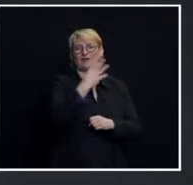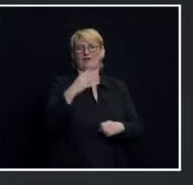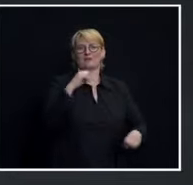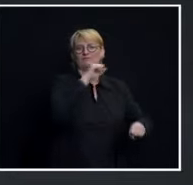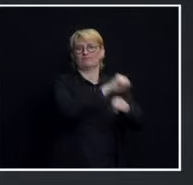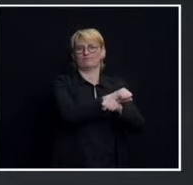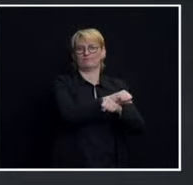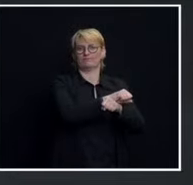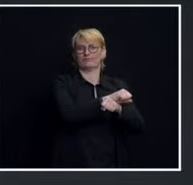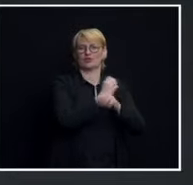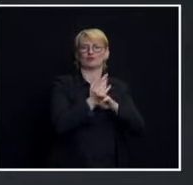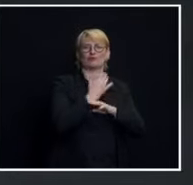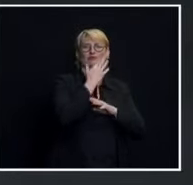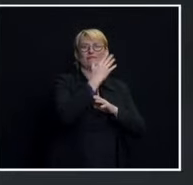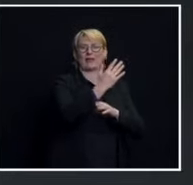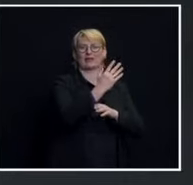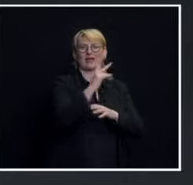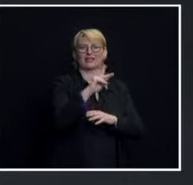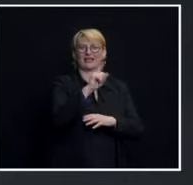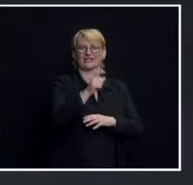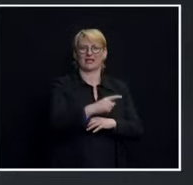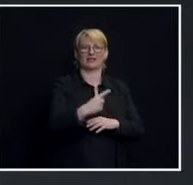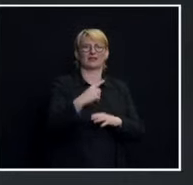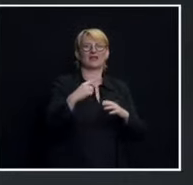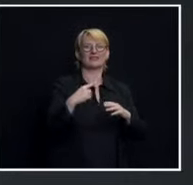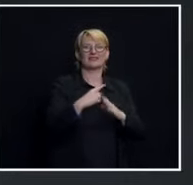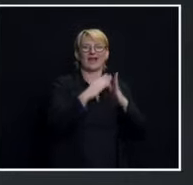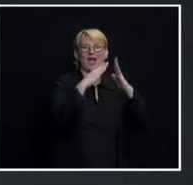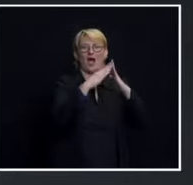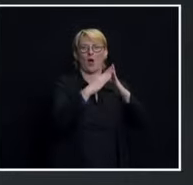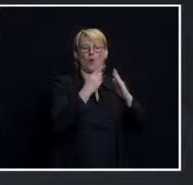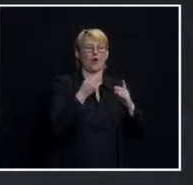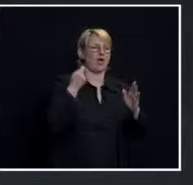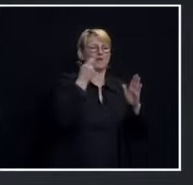inhaftiert, später im KZ Dachau ermordet.